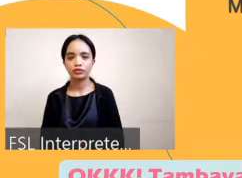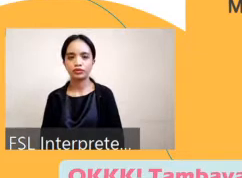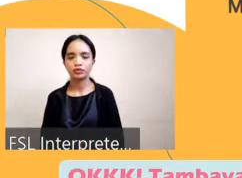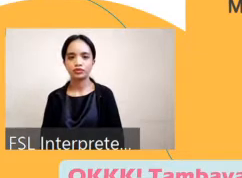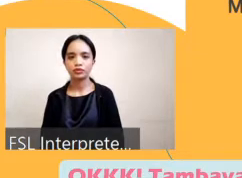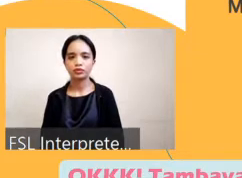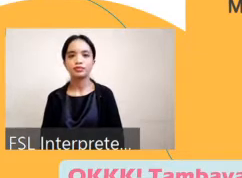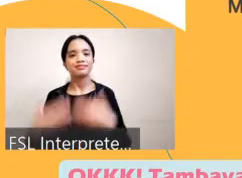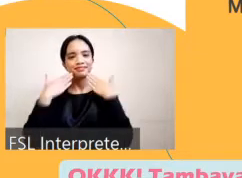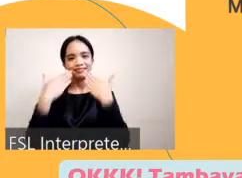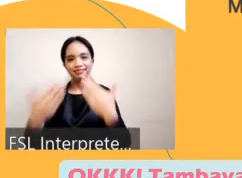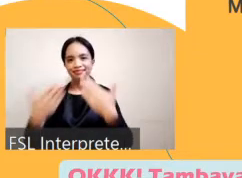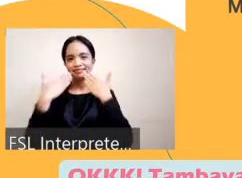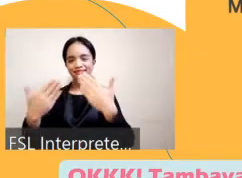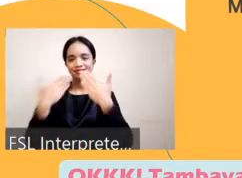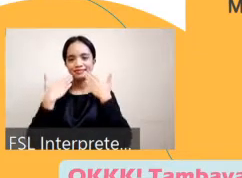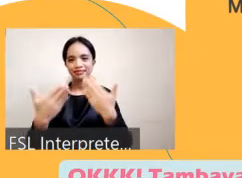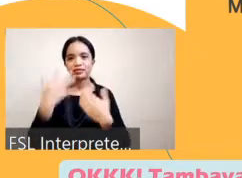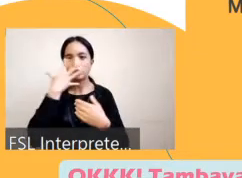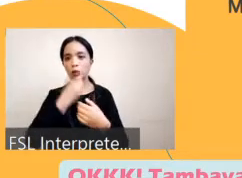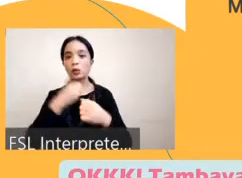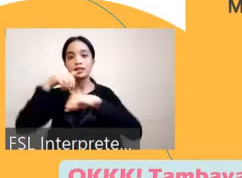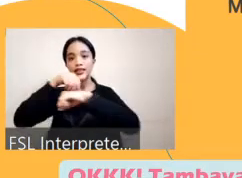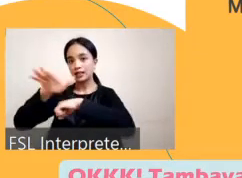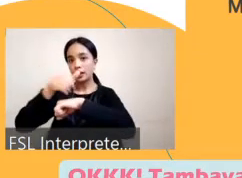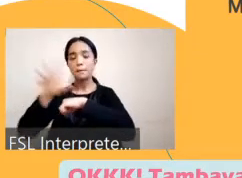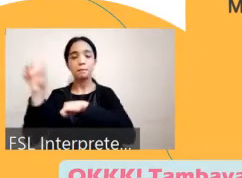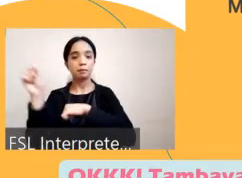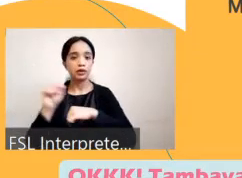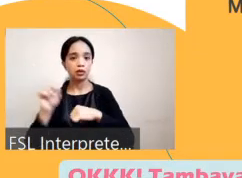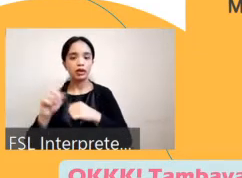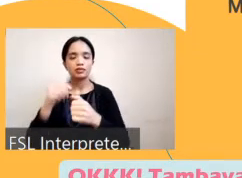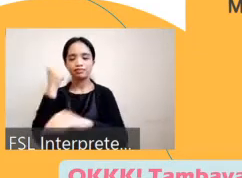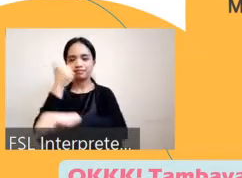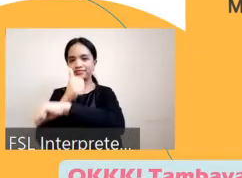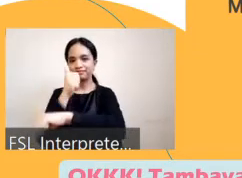Maraming maraming salamat po sa mga nagpadala ng kanilang takdang aralin.